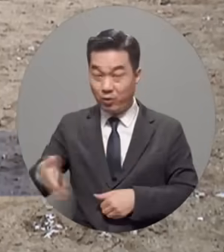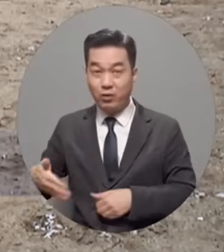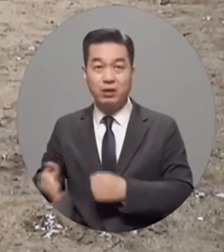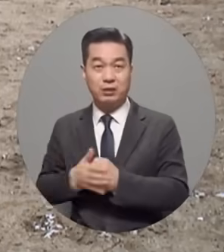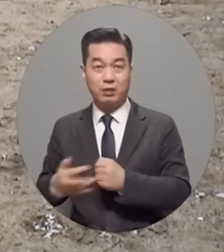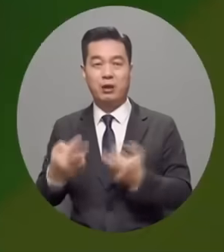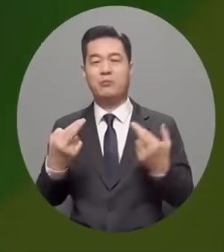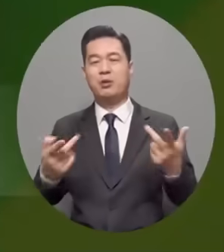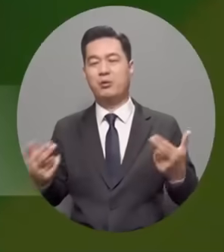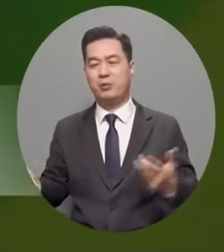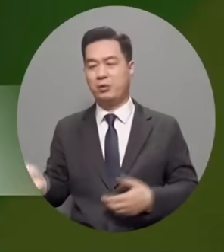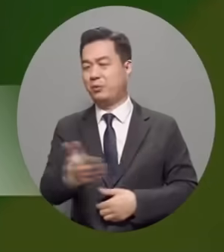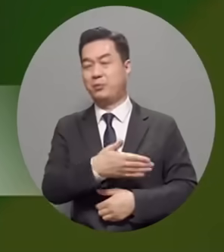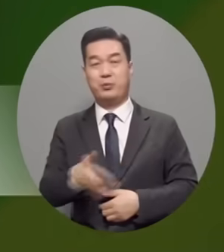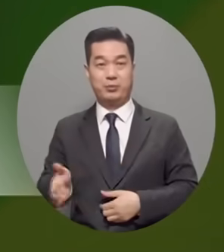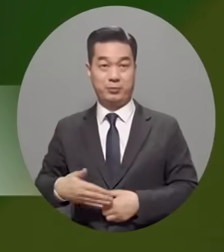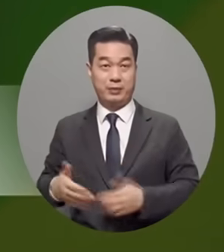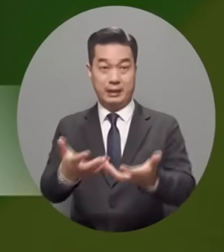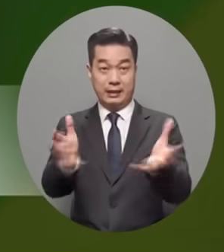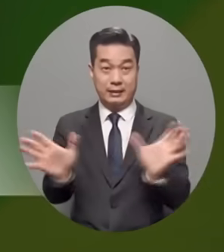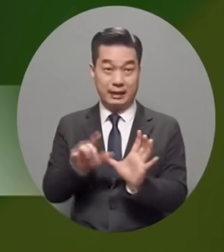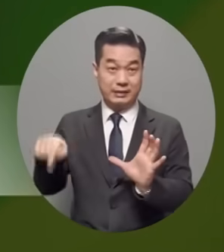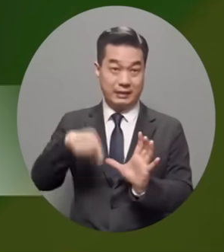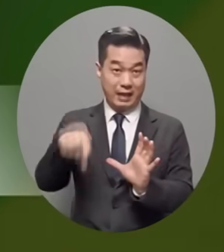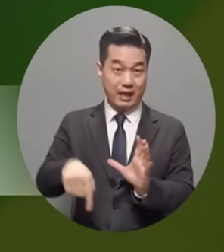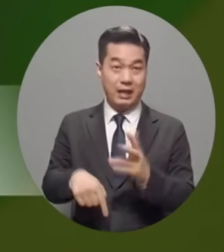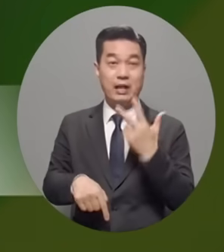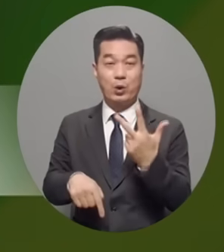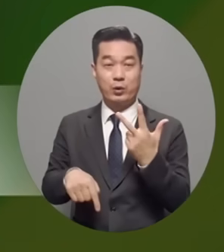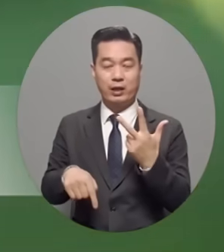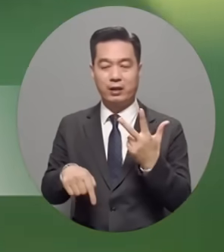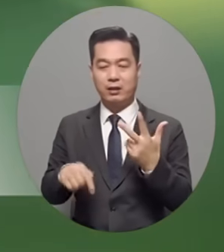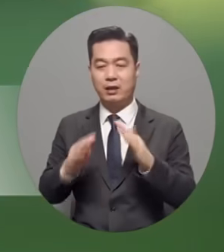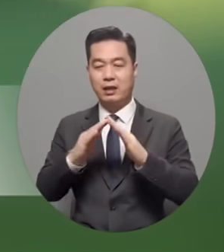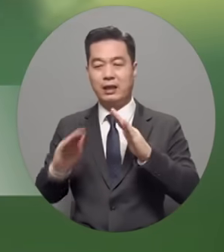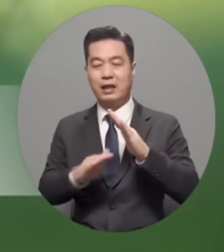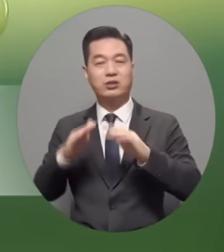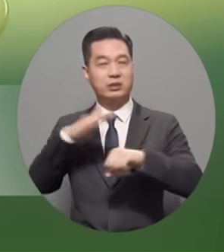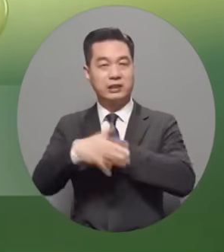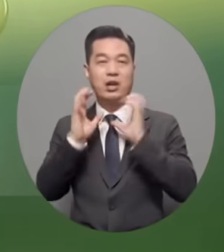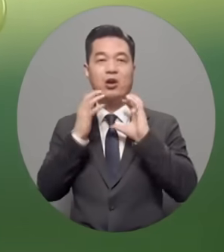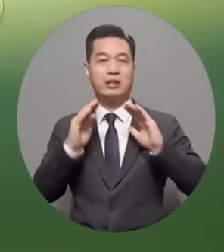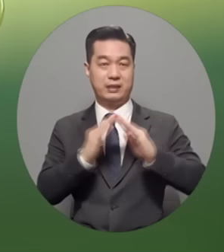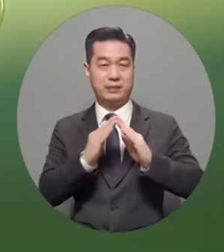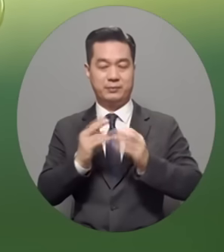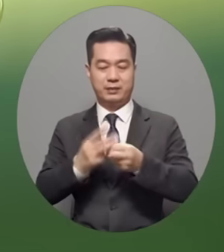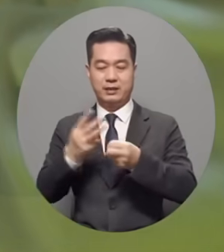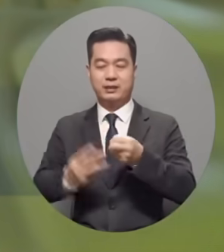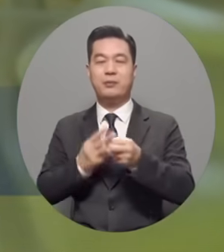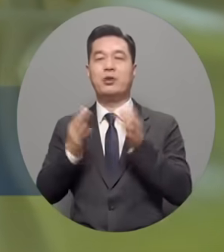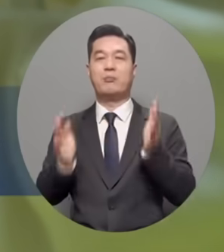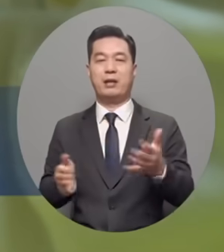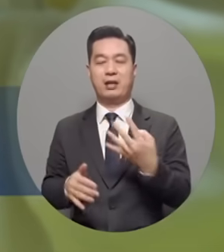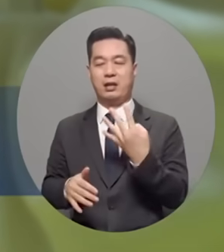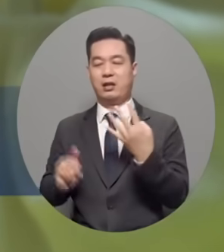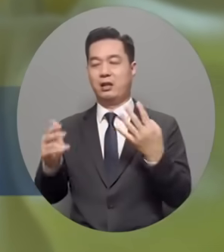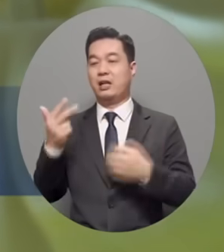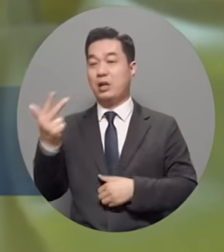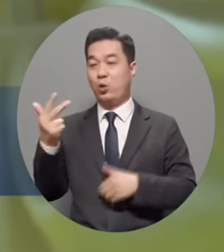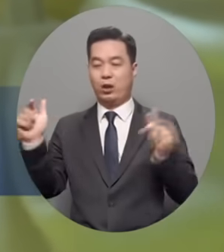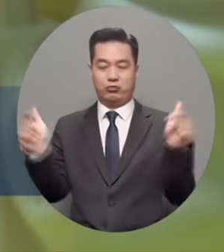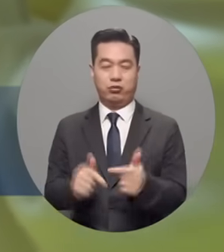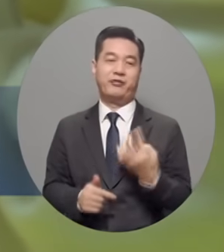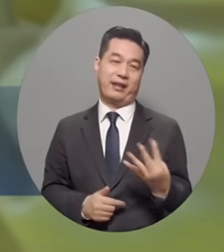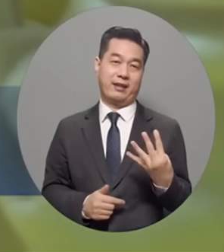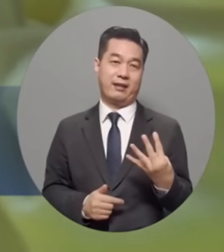비어요. 단지 내 7개였던 가정 어린이집은 3년 만에 4개로 줄었습니다. 정원이 꽉꽉 채워져서